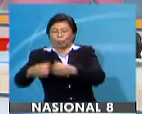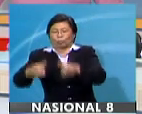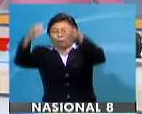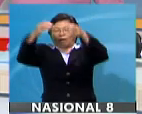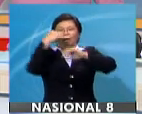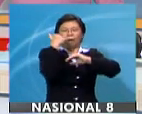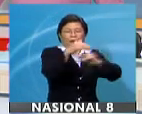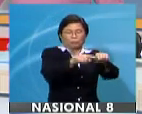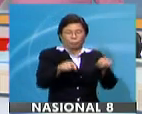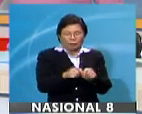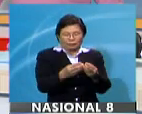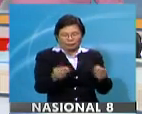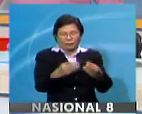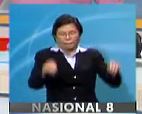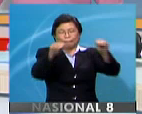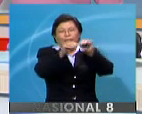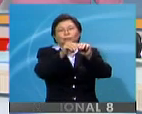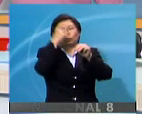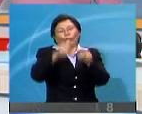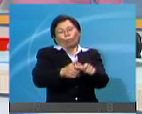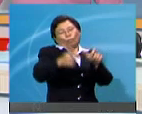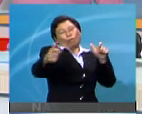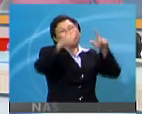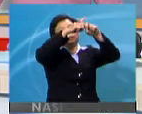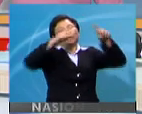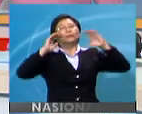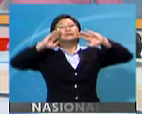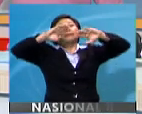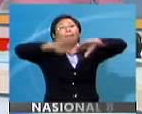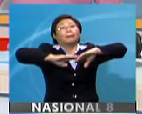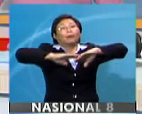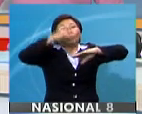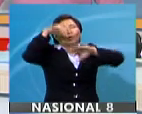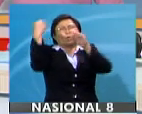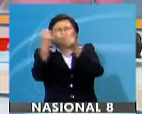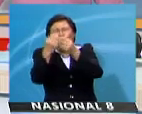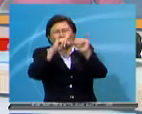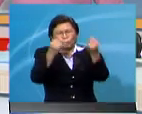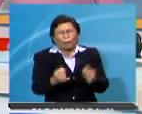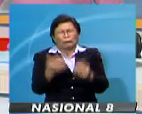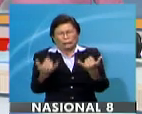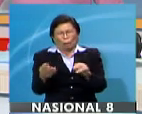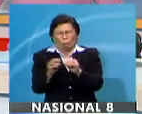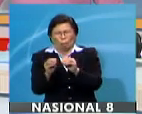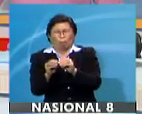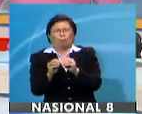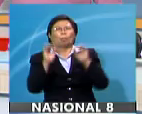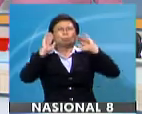menghadkan kawasan tanah masjid untuk membesarkan dewan solat bagi menampung jumlah jemaah yang semakin